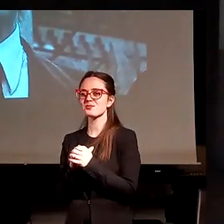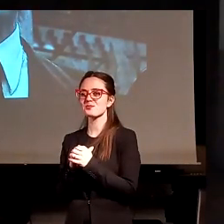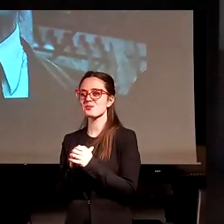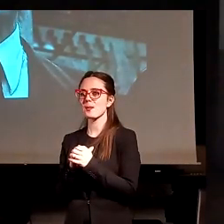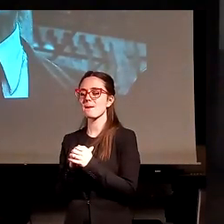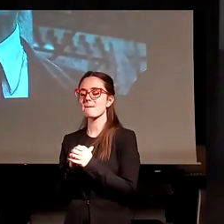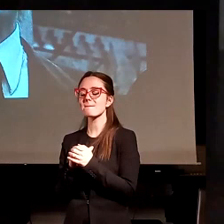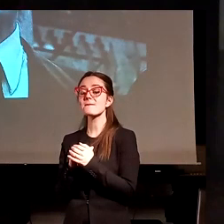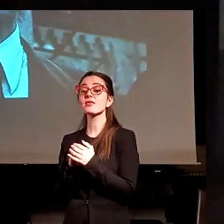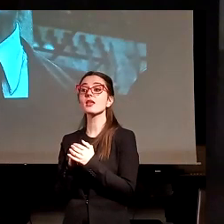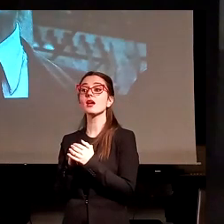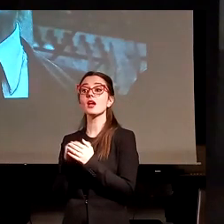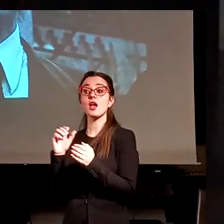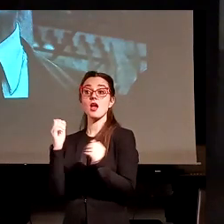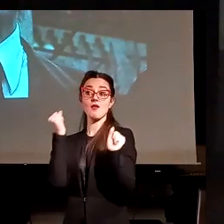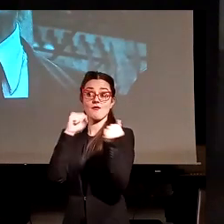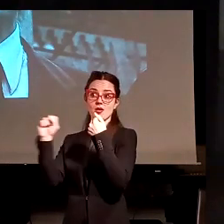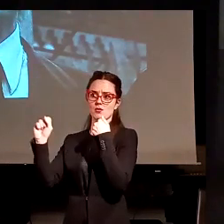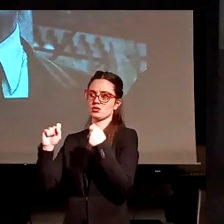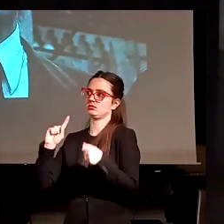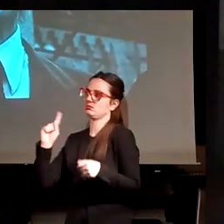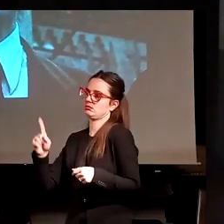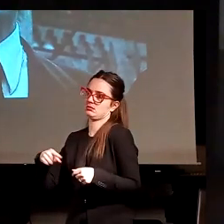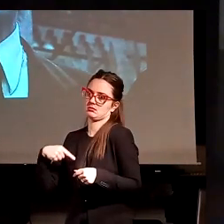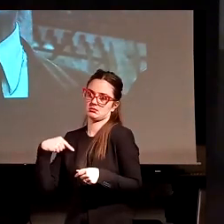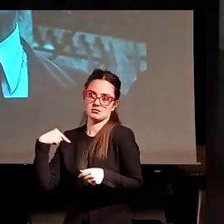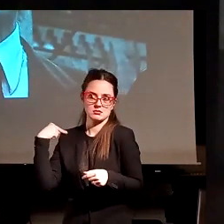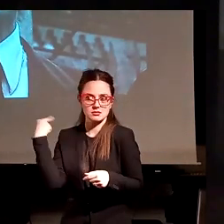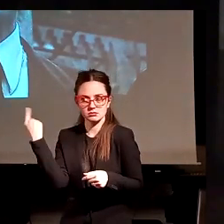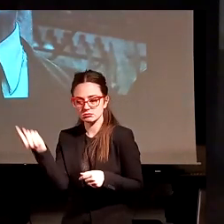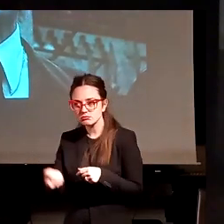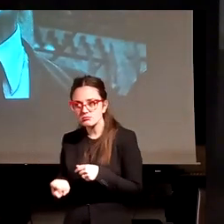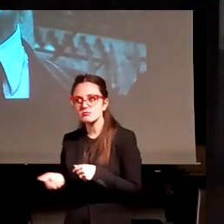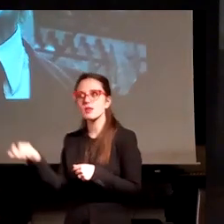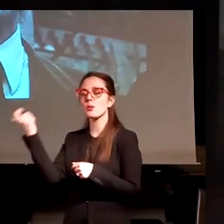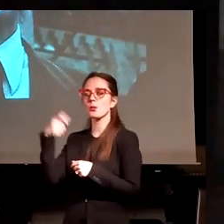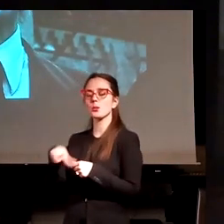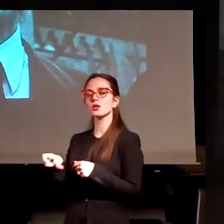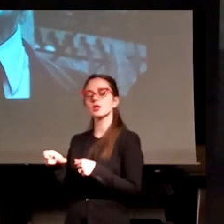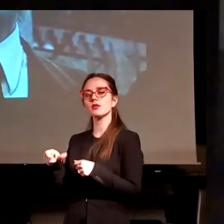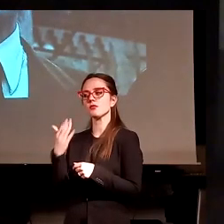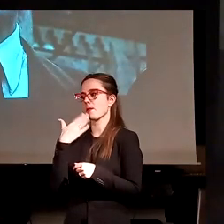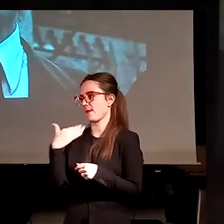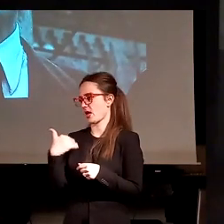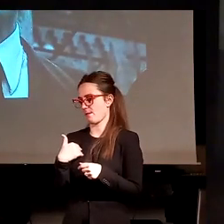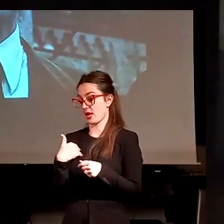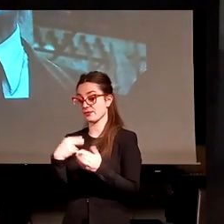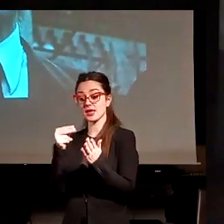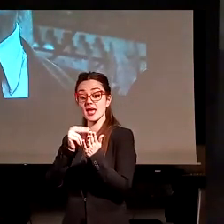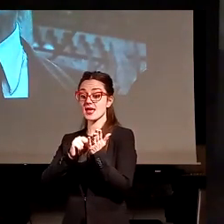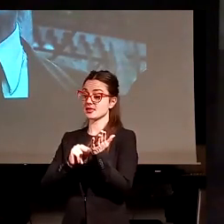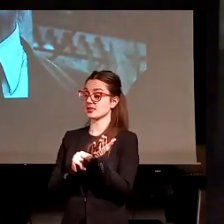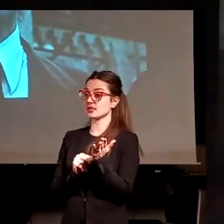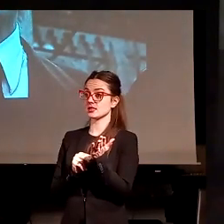la fama di arriva tardi perché perché secondo me non scrivere cose